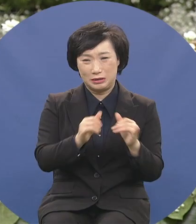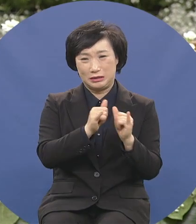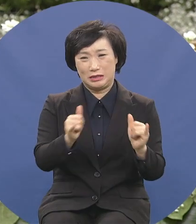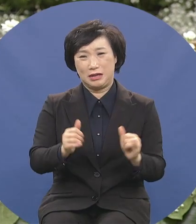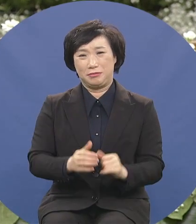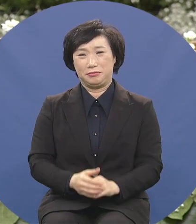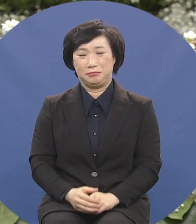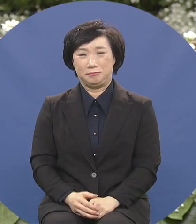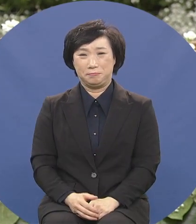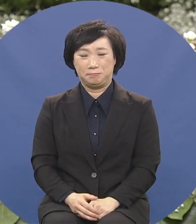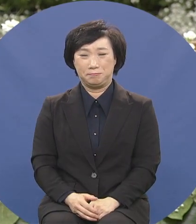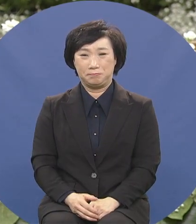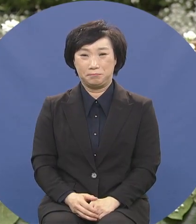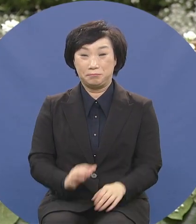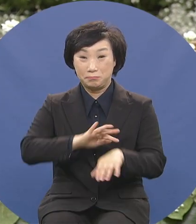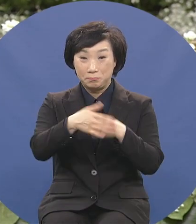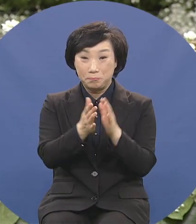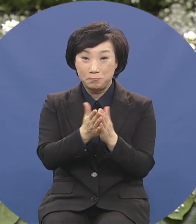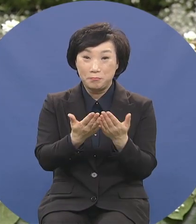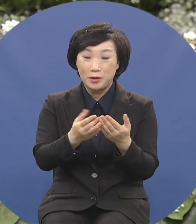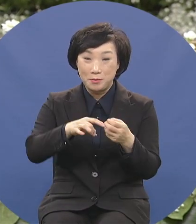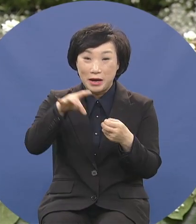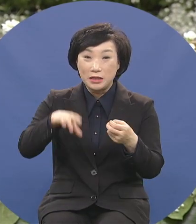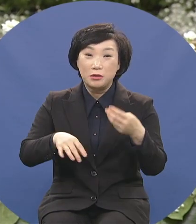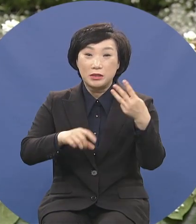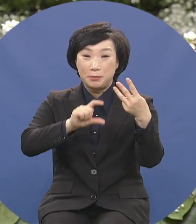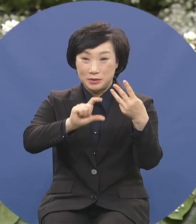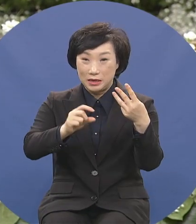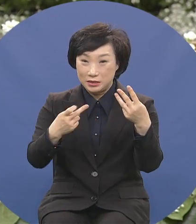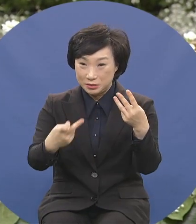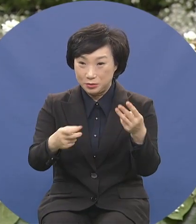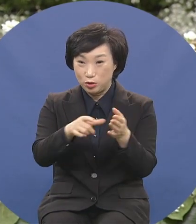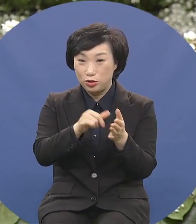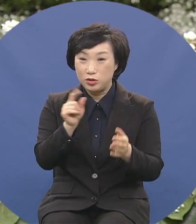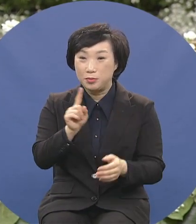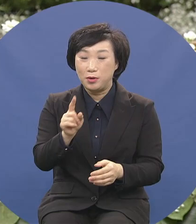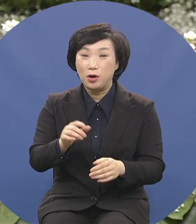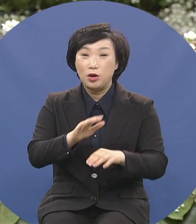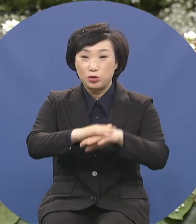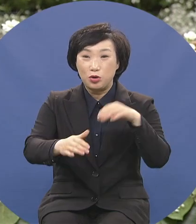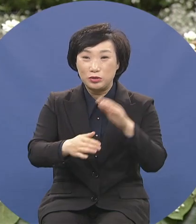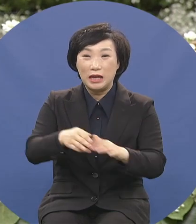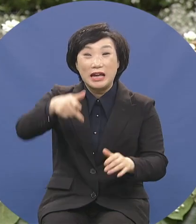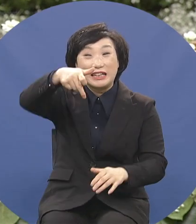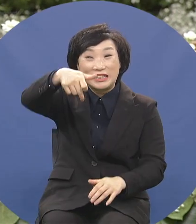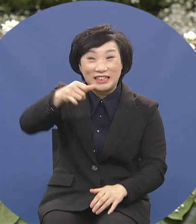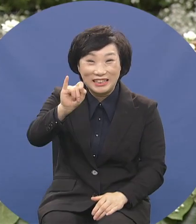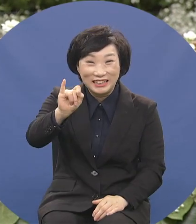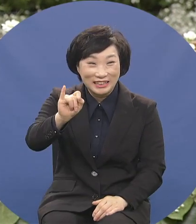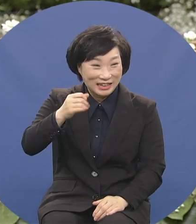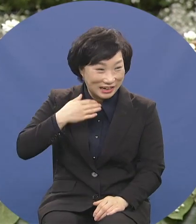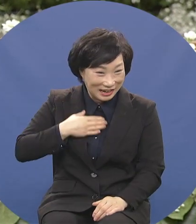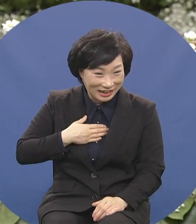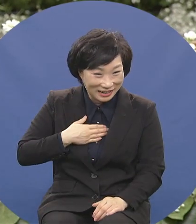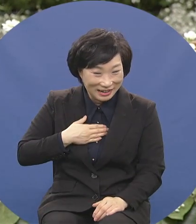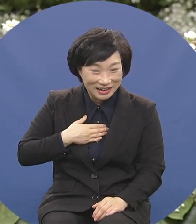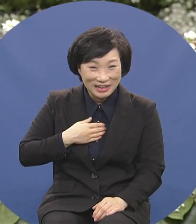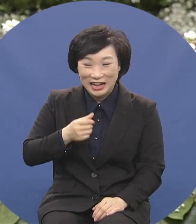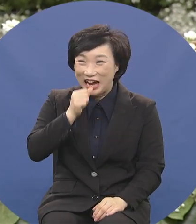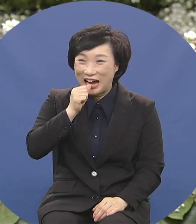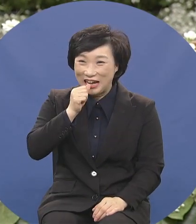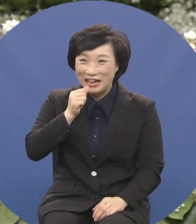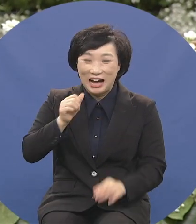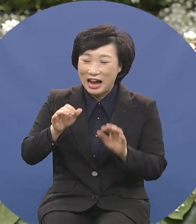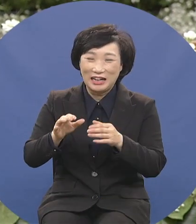자입니다. 마태복음 3장 12절에 손에 키를 들고